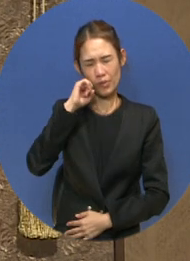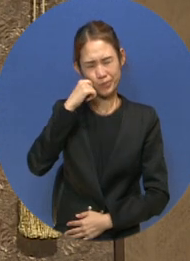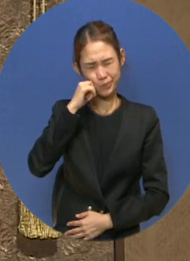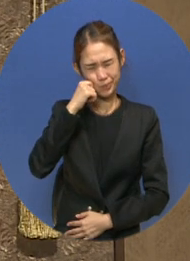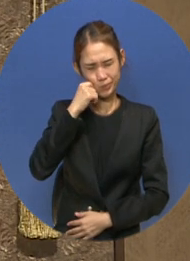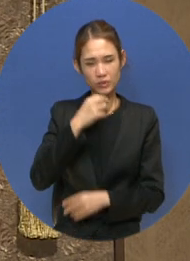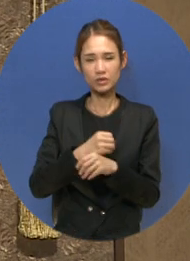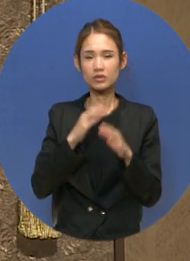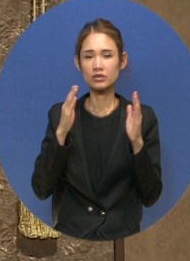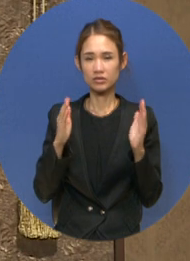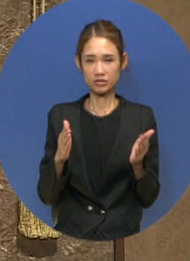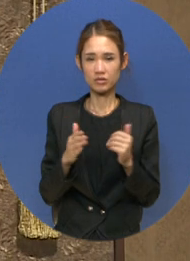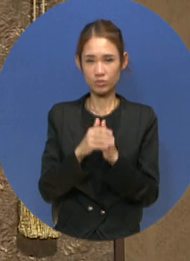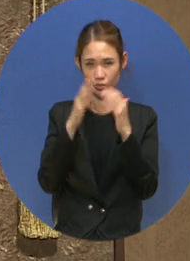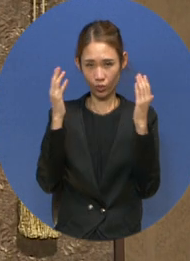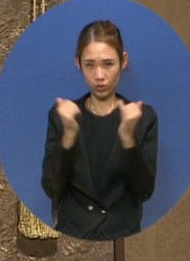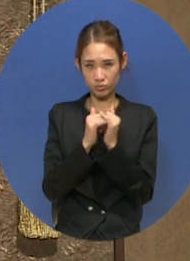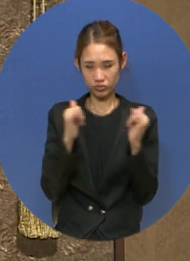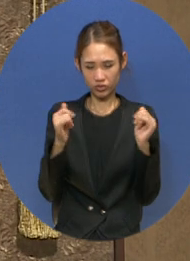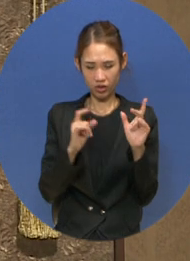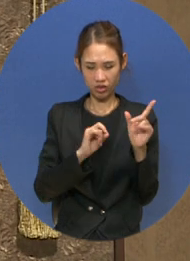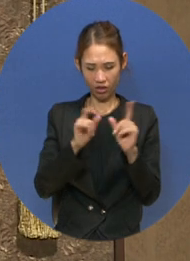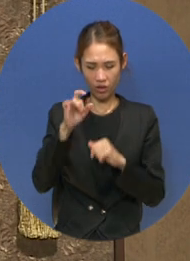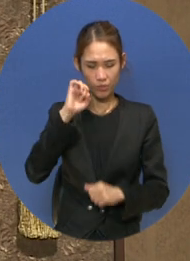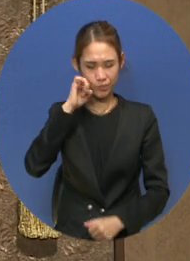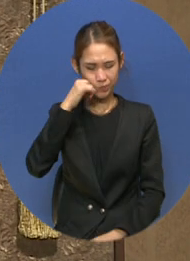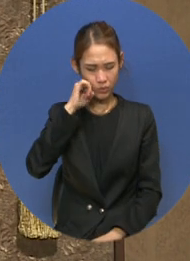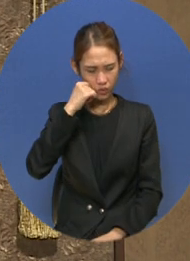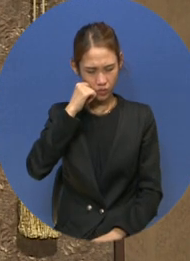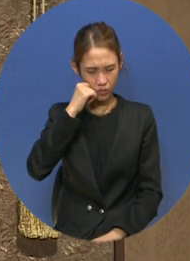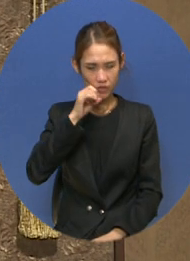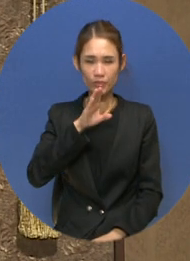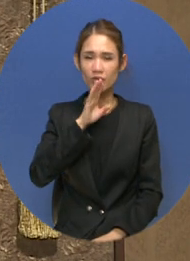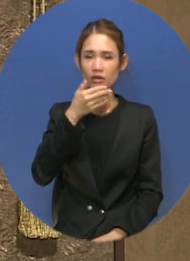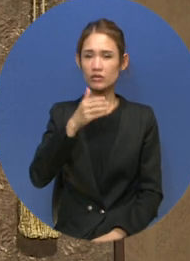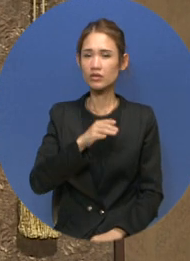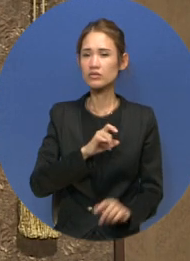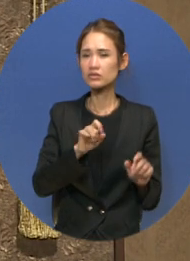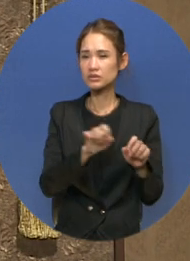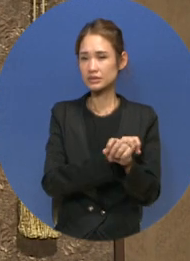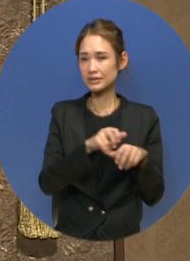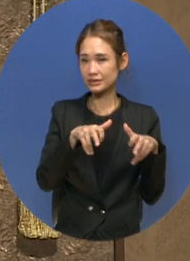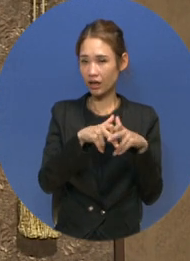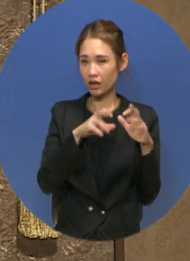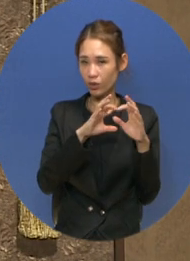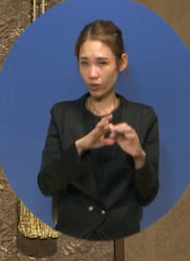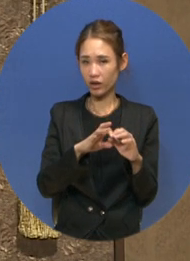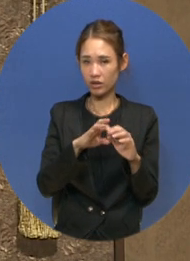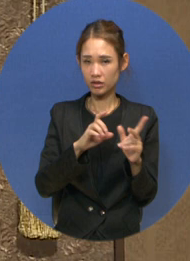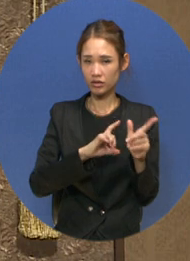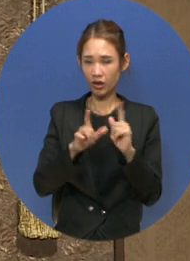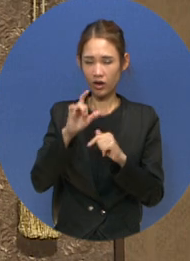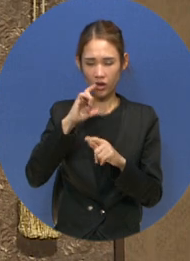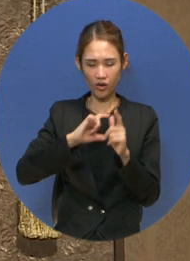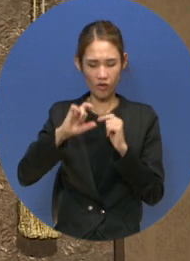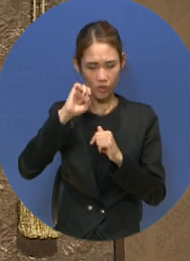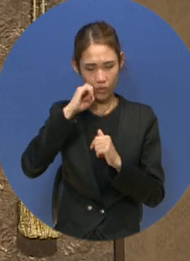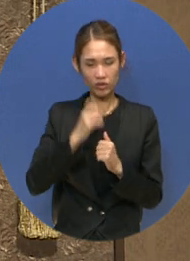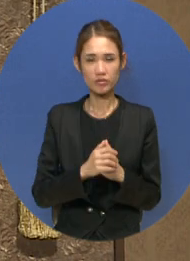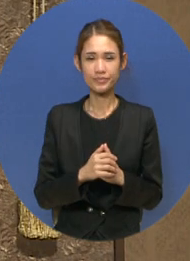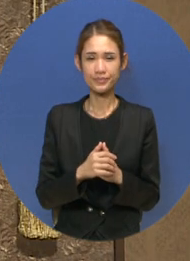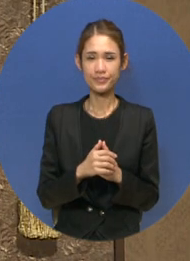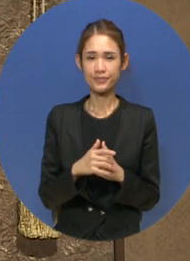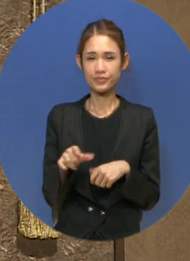시기인데요. 모든 분들이 어렵다고 생각하지만 특히 그 장애인들에 대한 부분은 더욱더 어려움이 깊었다고 생각합니다.